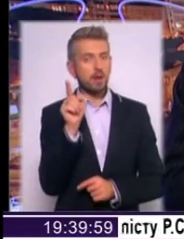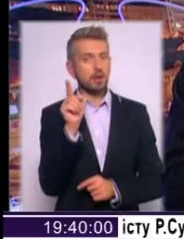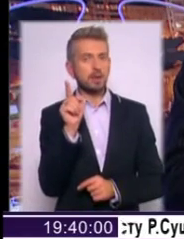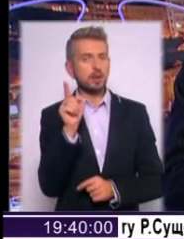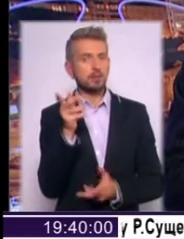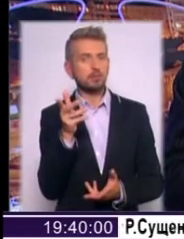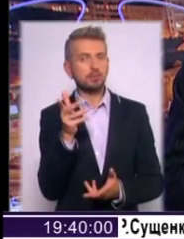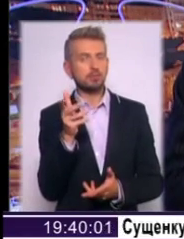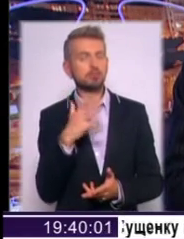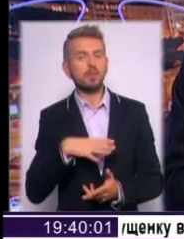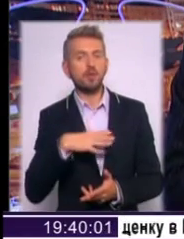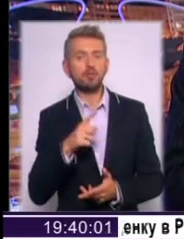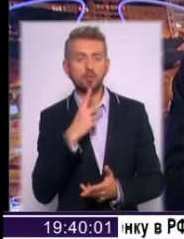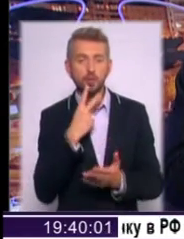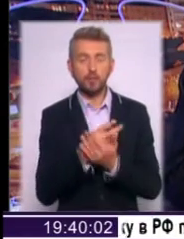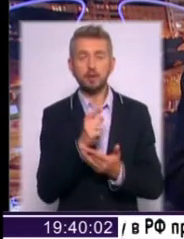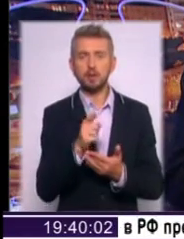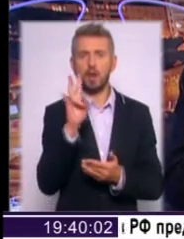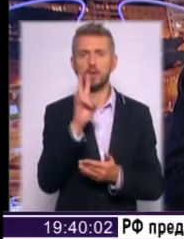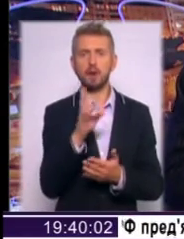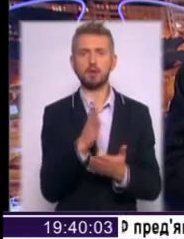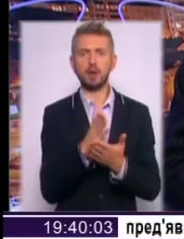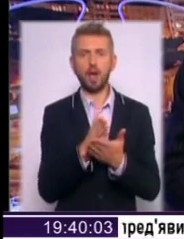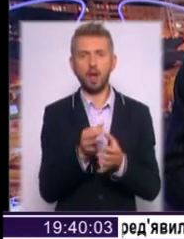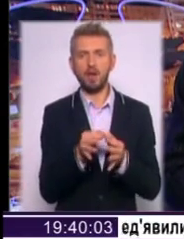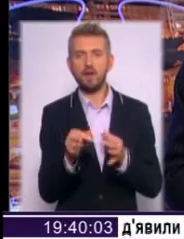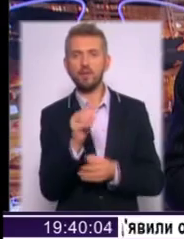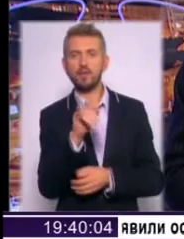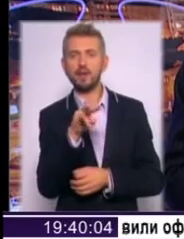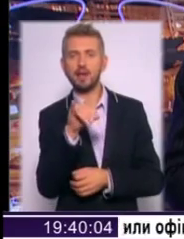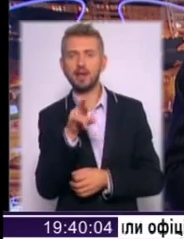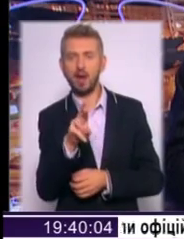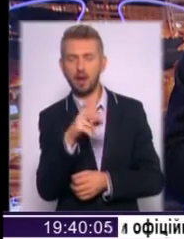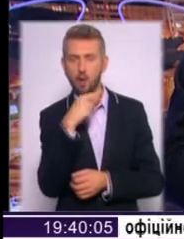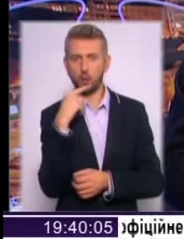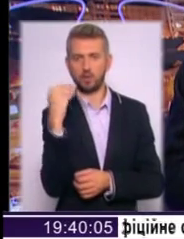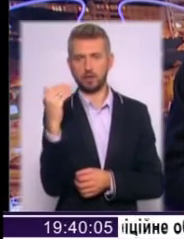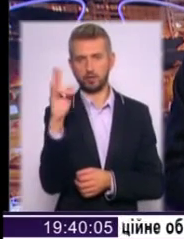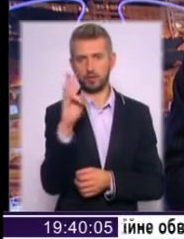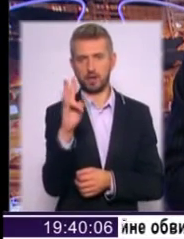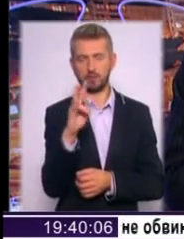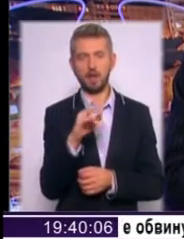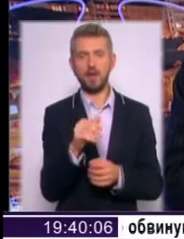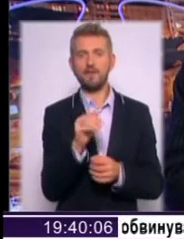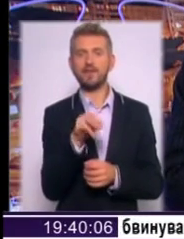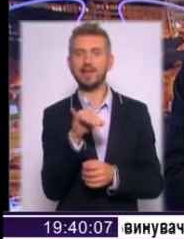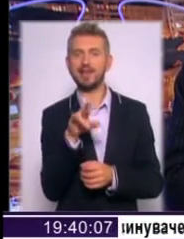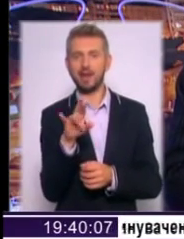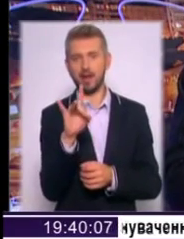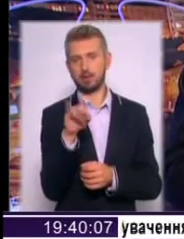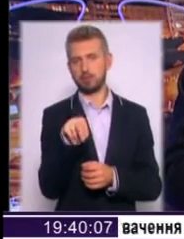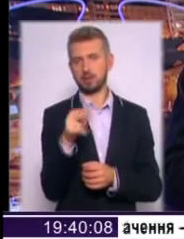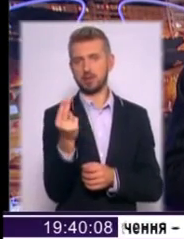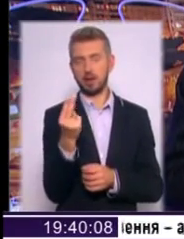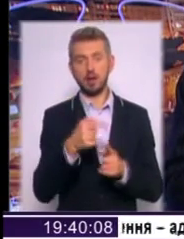покликані, значить, продемонструвати, що ця церква є філією російської церкви. Філією РПЦ. Це вже приходить у